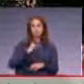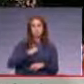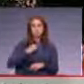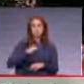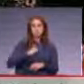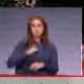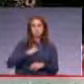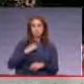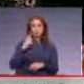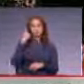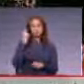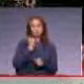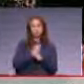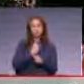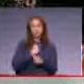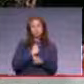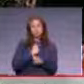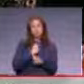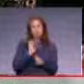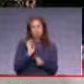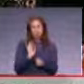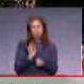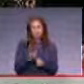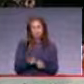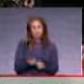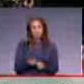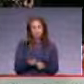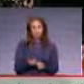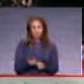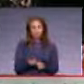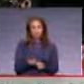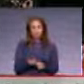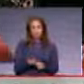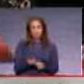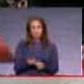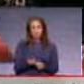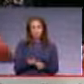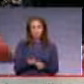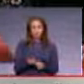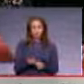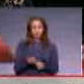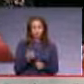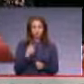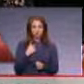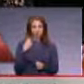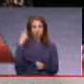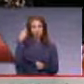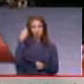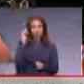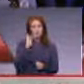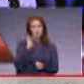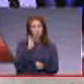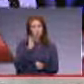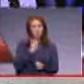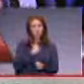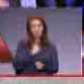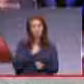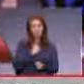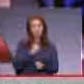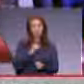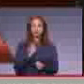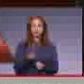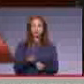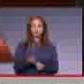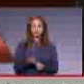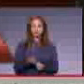الصنعة بتاعتي بقى، شغلي بقى اللي انا بشتغل، وحقول بقى سري ولا هعمل ايه؟ يعني هقول سري بس لكن هو